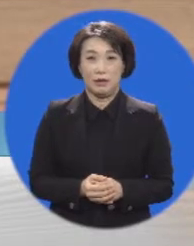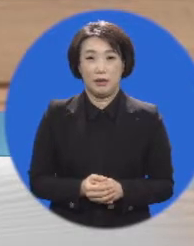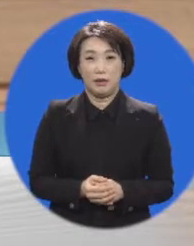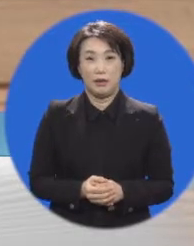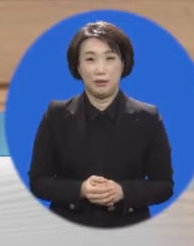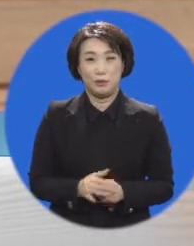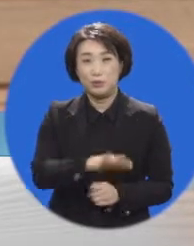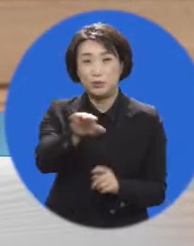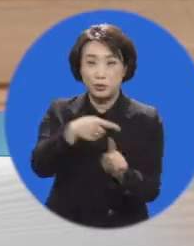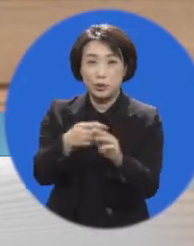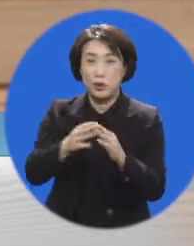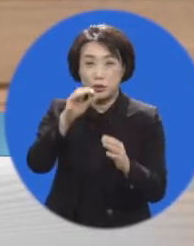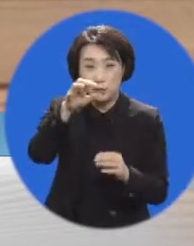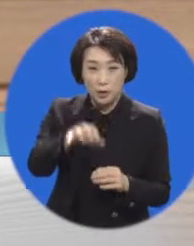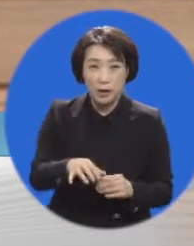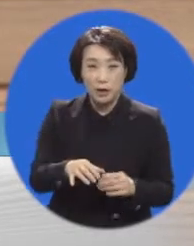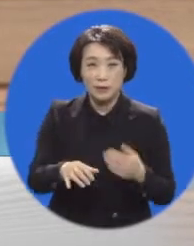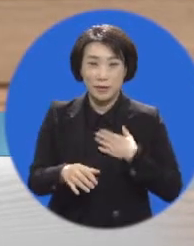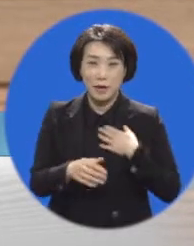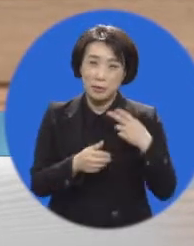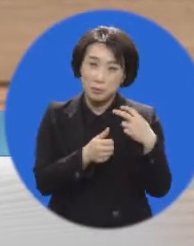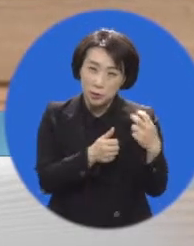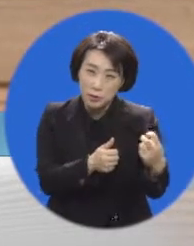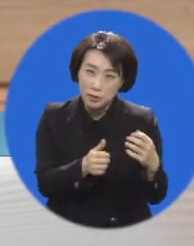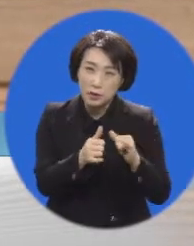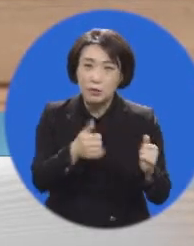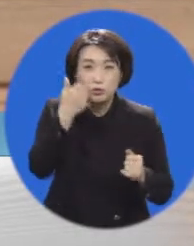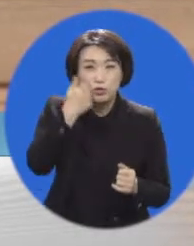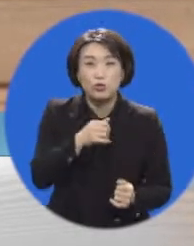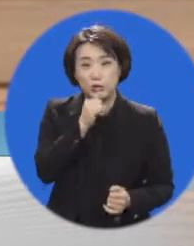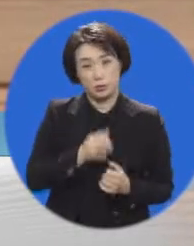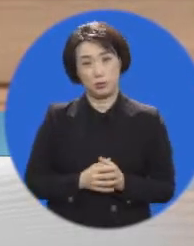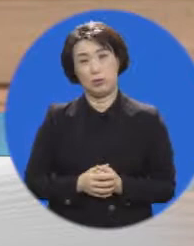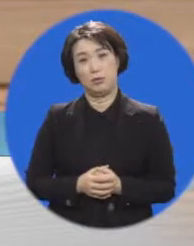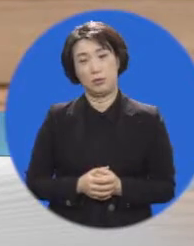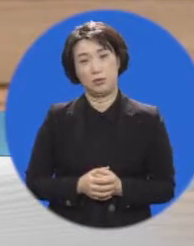굉장히 우리 교회와 나를 미워하는 사람이 있어요.